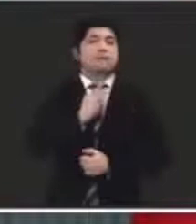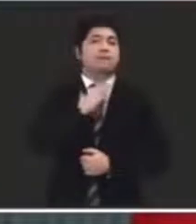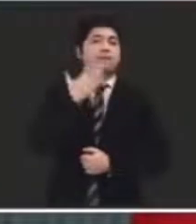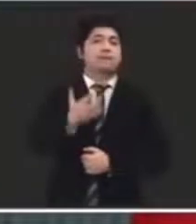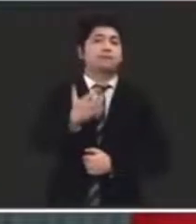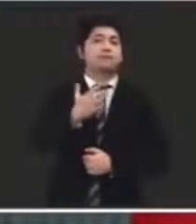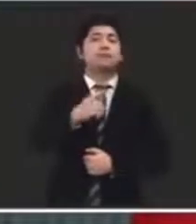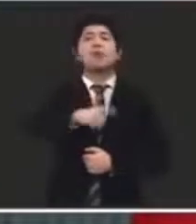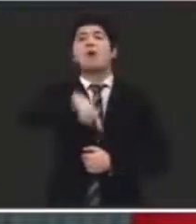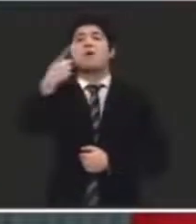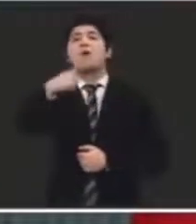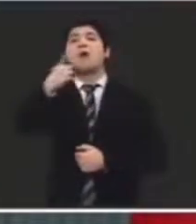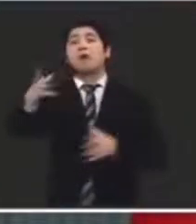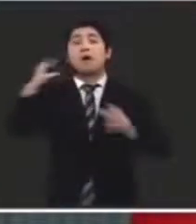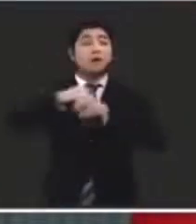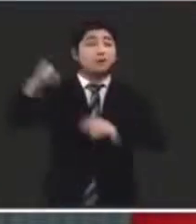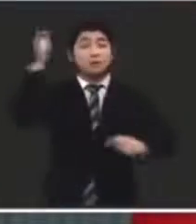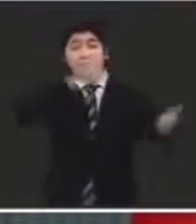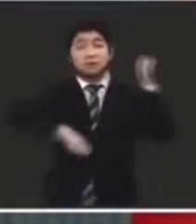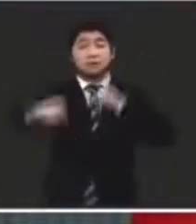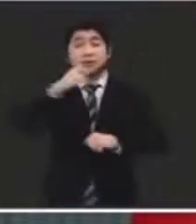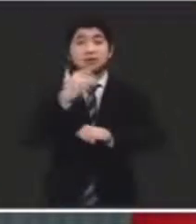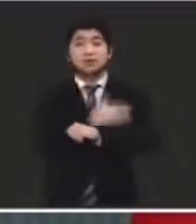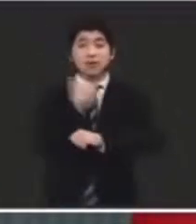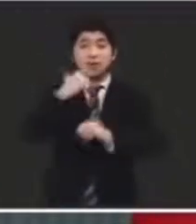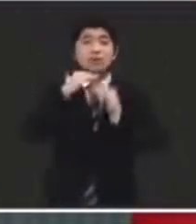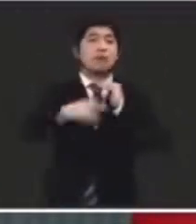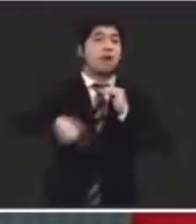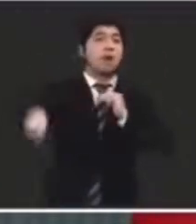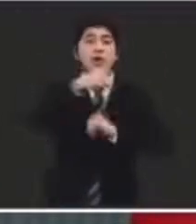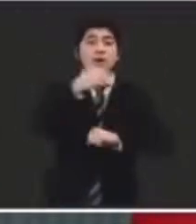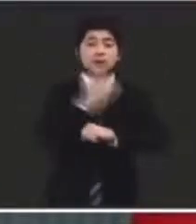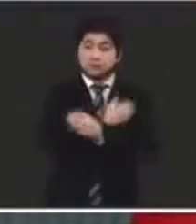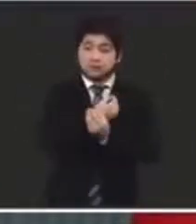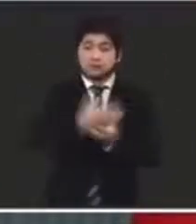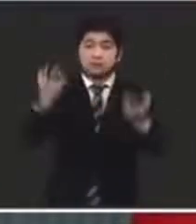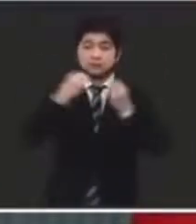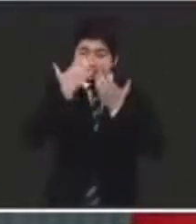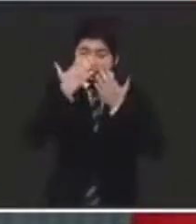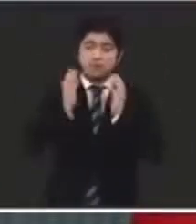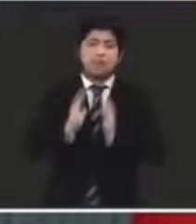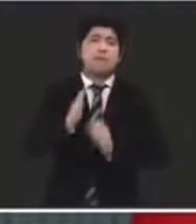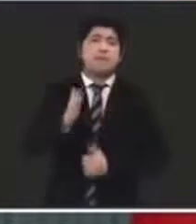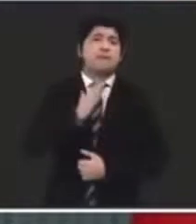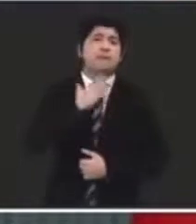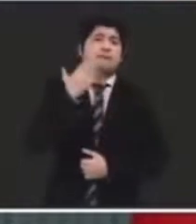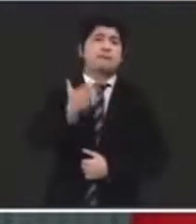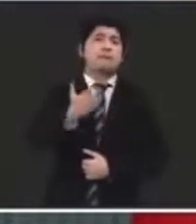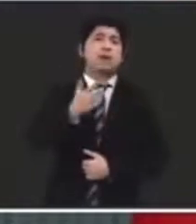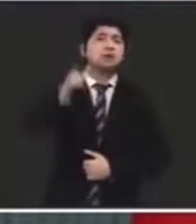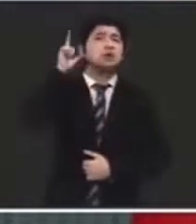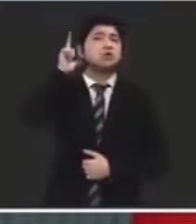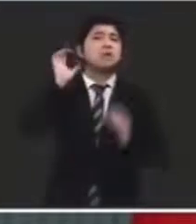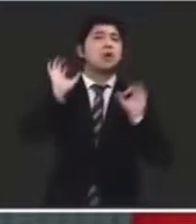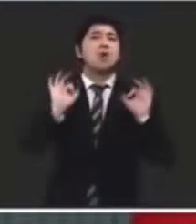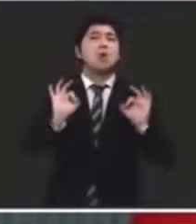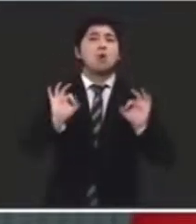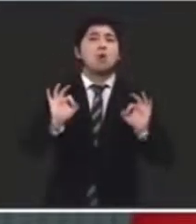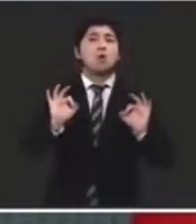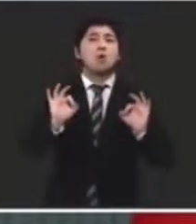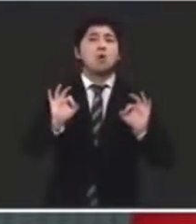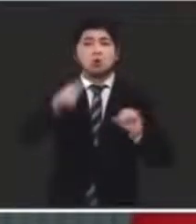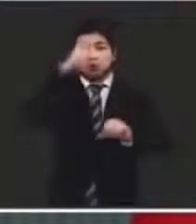diğer alanlardaki eserlerimizi milletimizin hizmetine vermeyi de sürdürüyoruz çarşamba günü